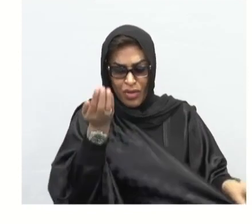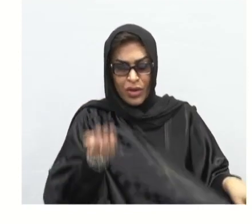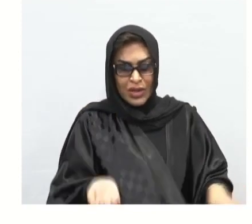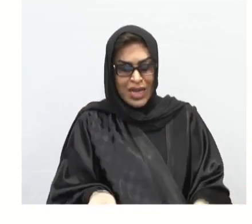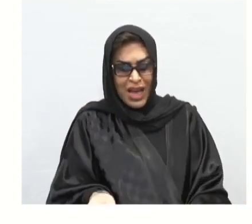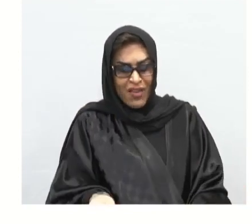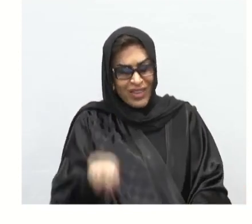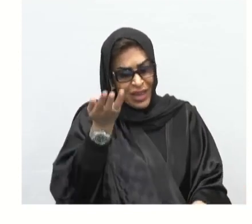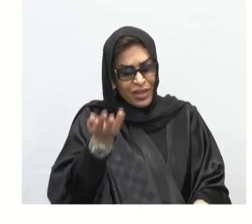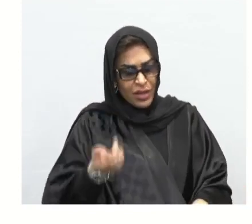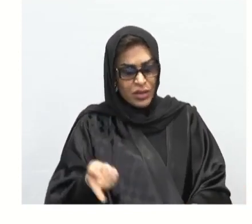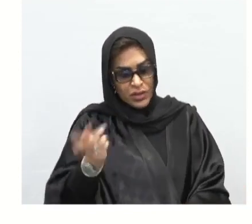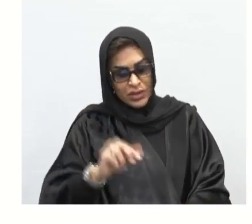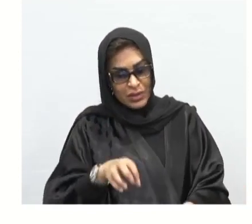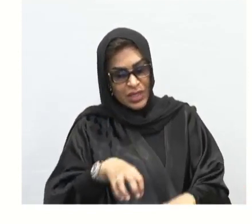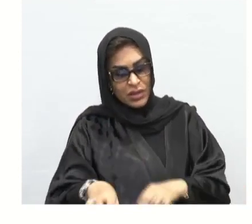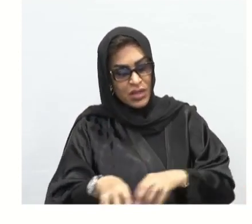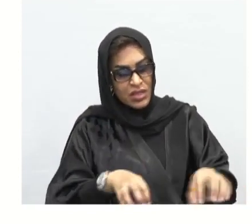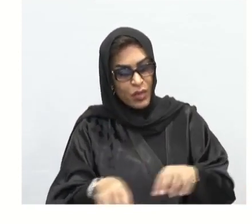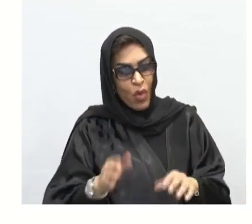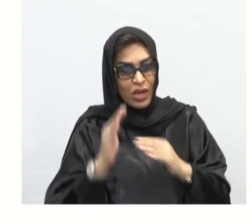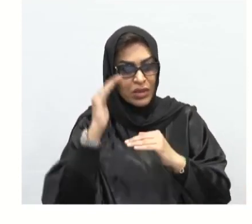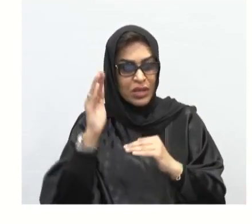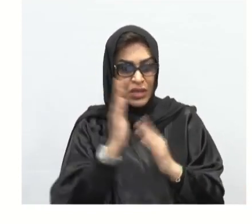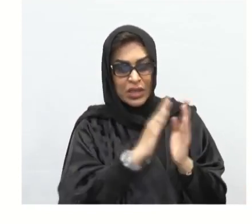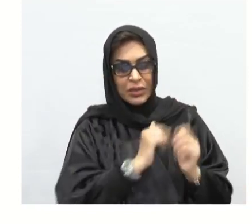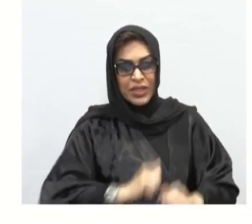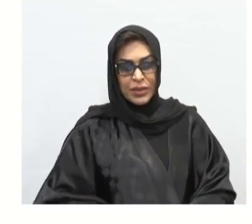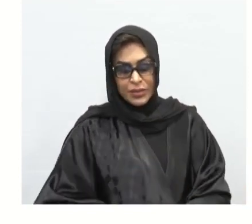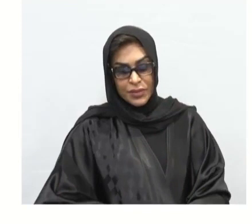نقوم بعمليه تصنيف ونقوم بعمليه الترتيب